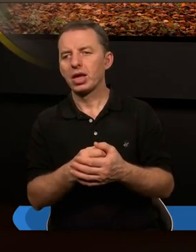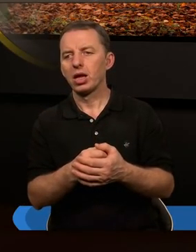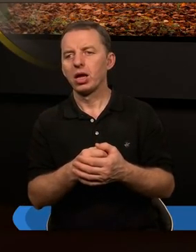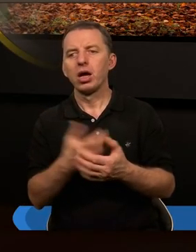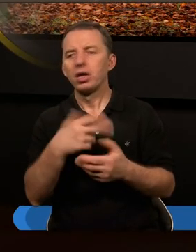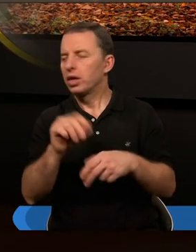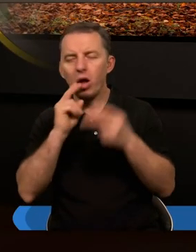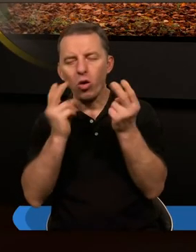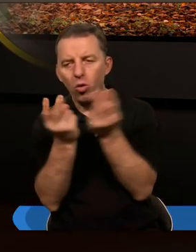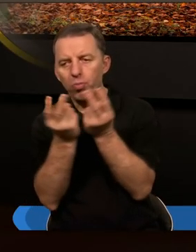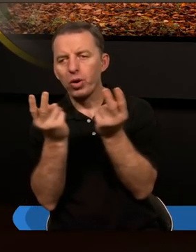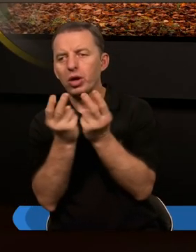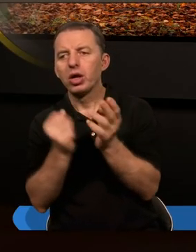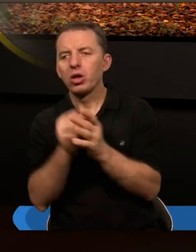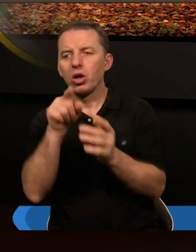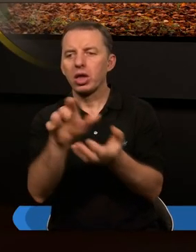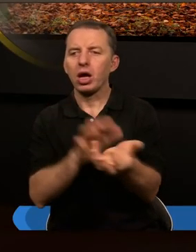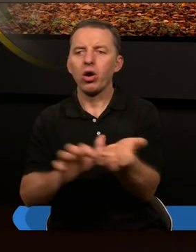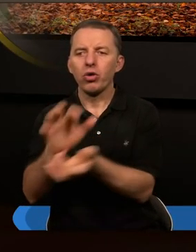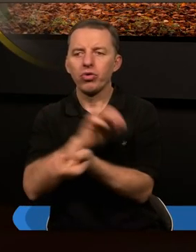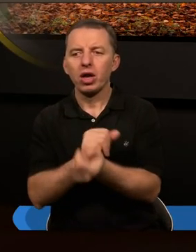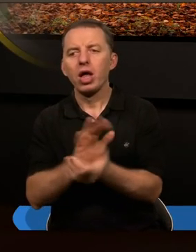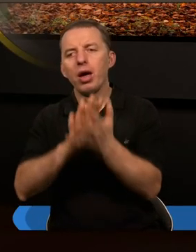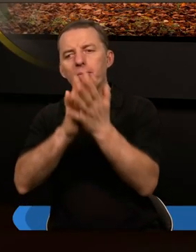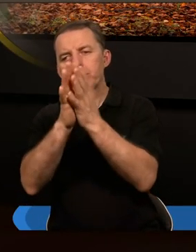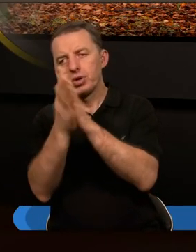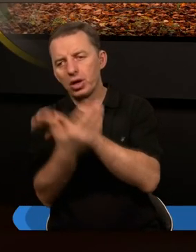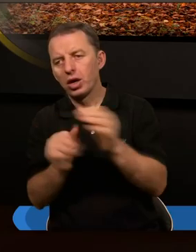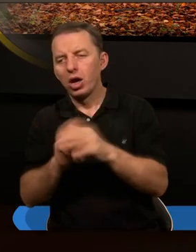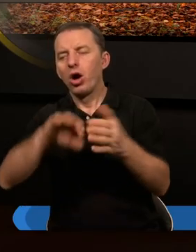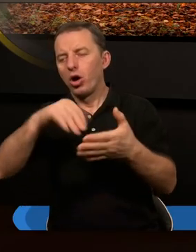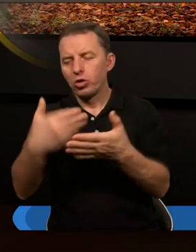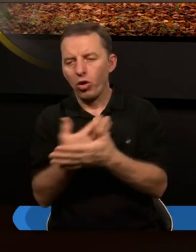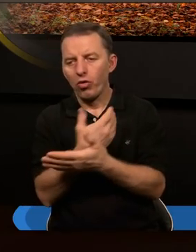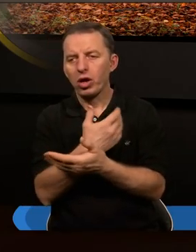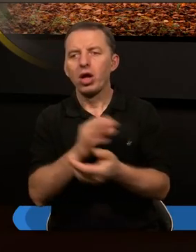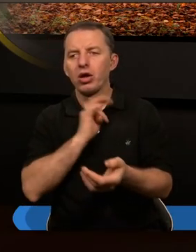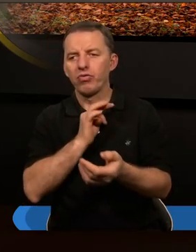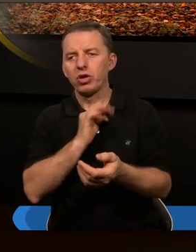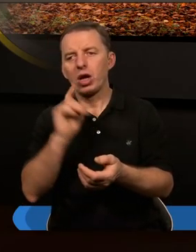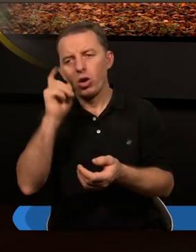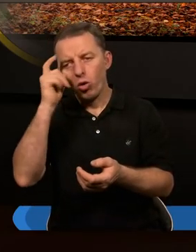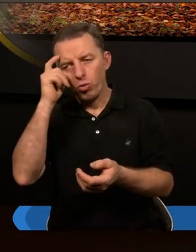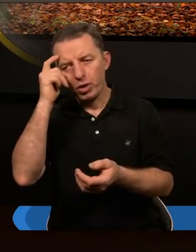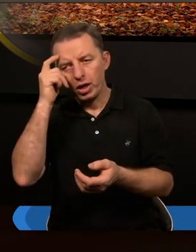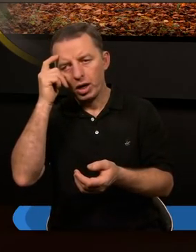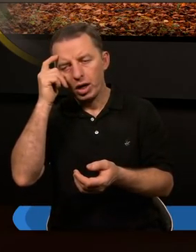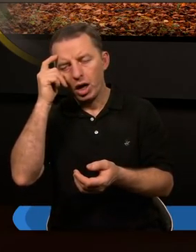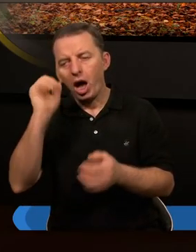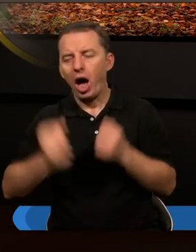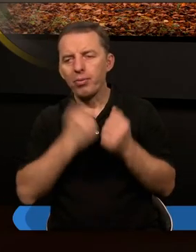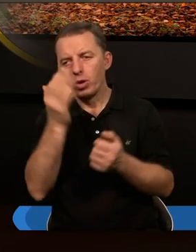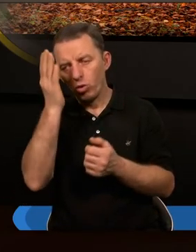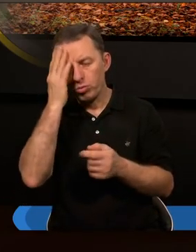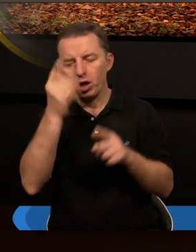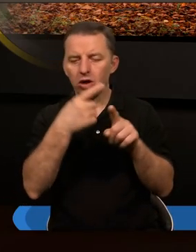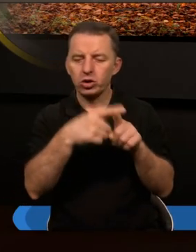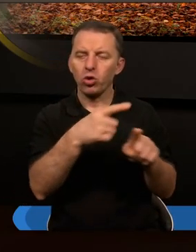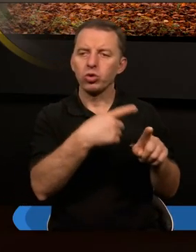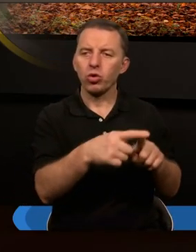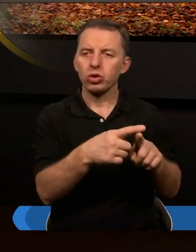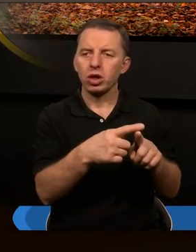Nie upodabniaj się do tego świata, ale przemień się przez odnowienie swojego umysłu, abyś umiał